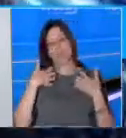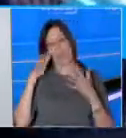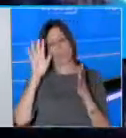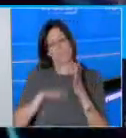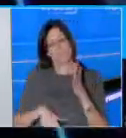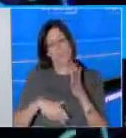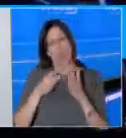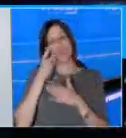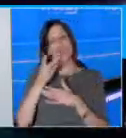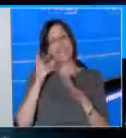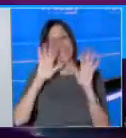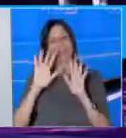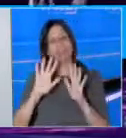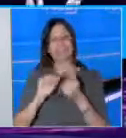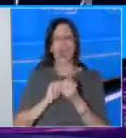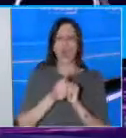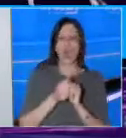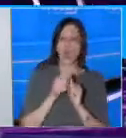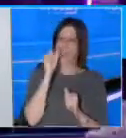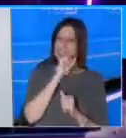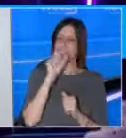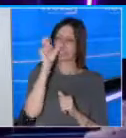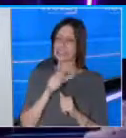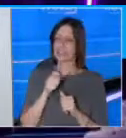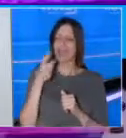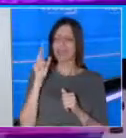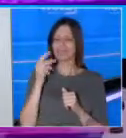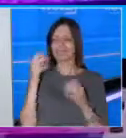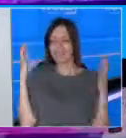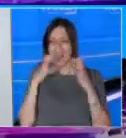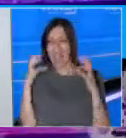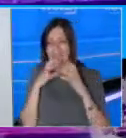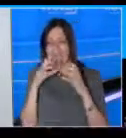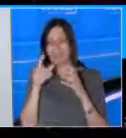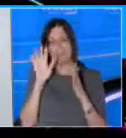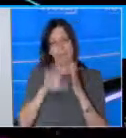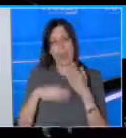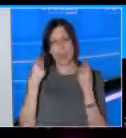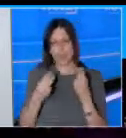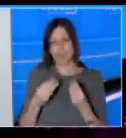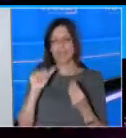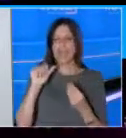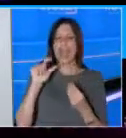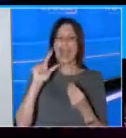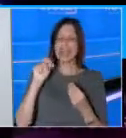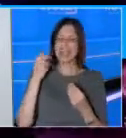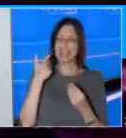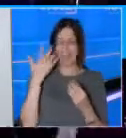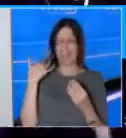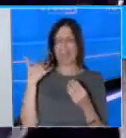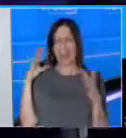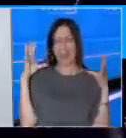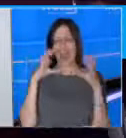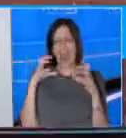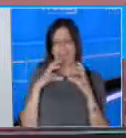או הזמר מקרין לחץ, וזה פחות טוב. אז בעיניי הקרינה קצת לחץ, אני אהבתי יותר את ההופעה שלה